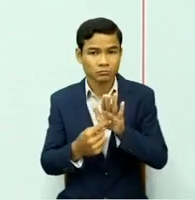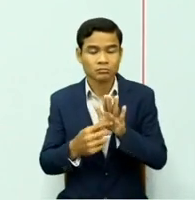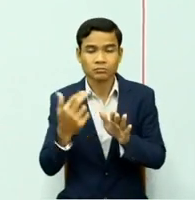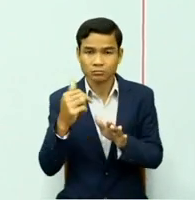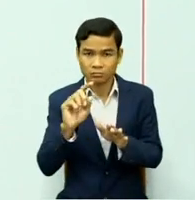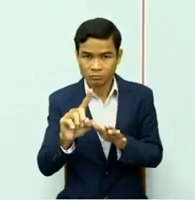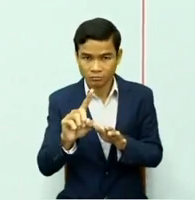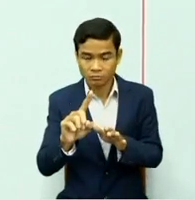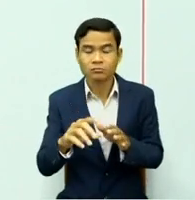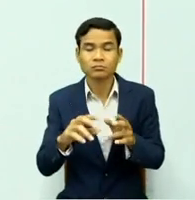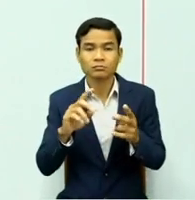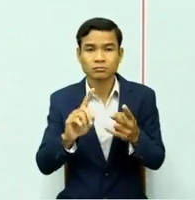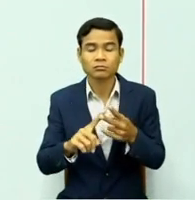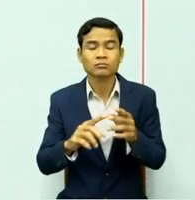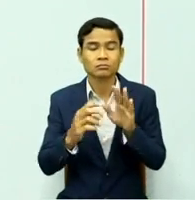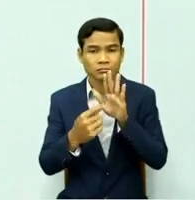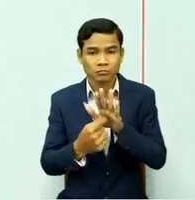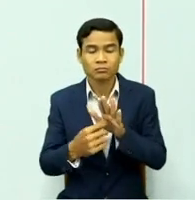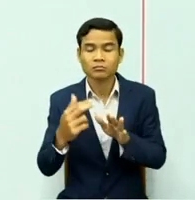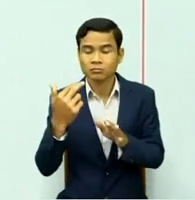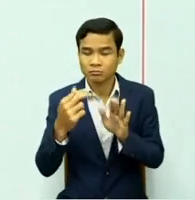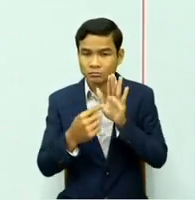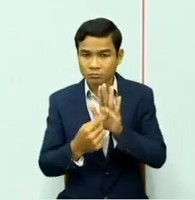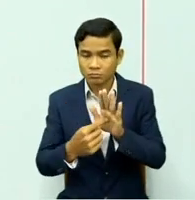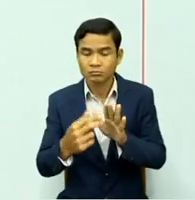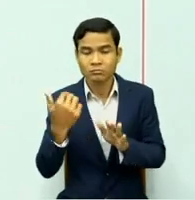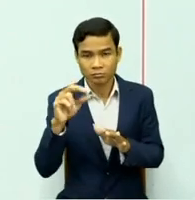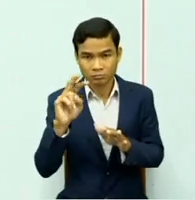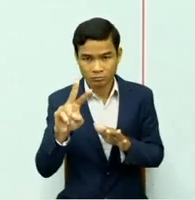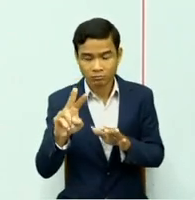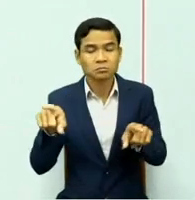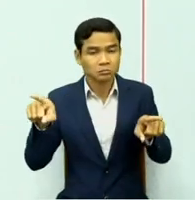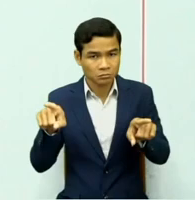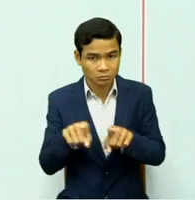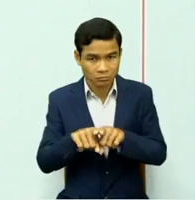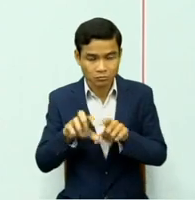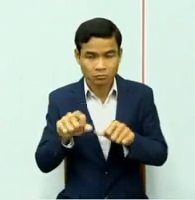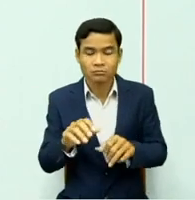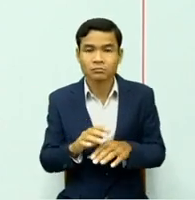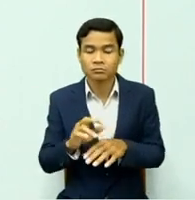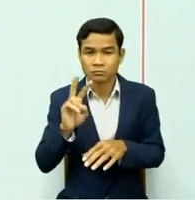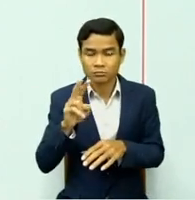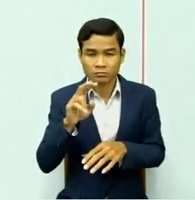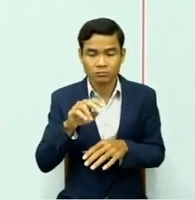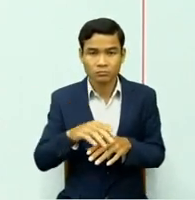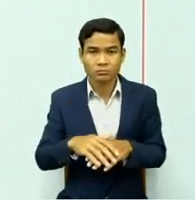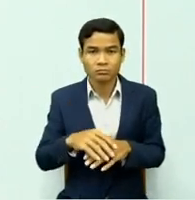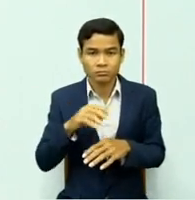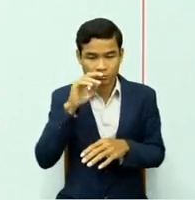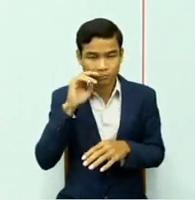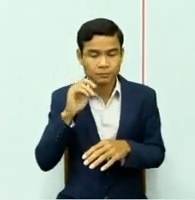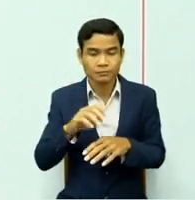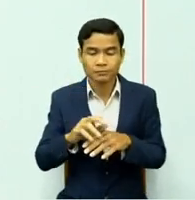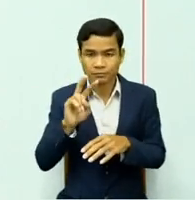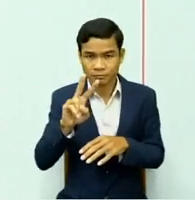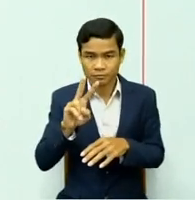គឺ ជា គំរូ ស្រាប់ ឧទាហរណ៍ ទី 2 ក៏ ដូច គ្នា ចា អញ្ចឹង ទាំង 2 ឧទាហរណ៍ នេះ គឺ បញ្ជាក់